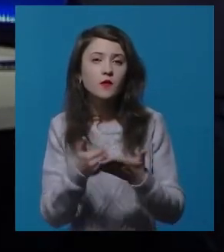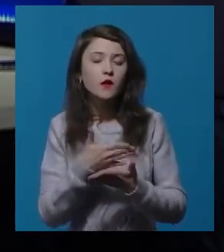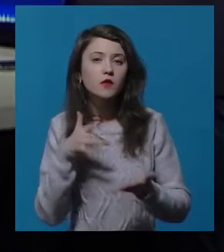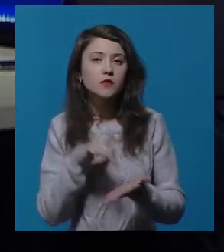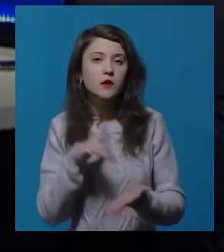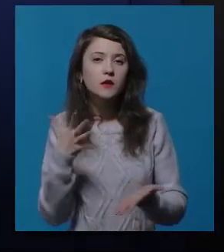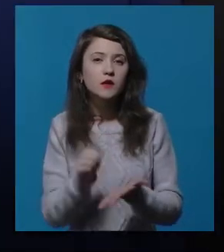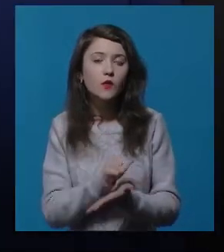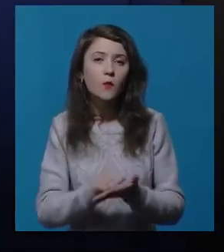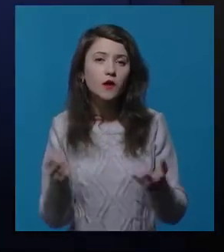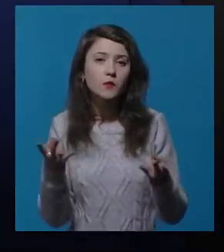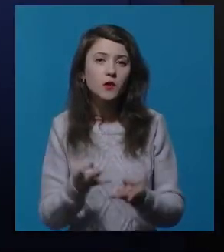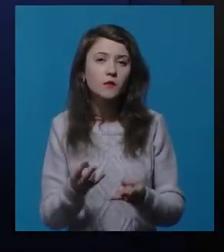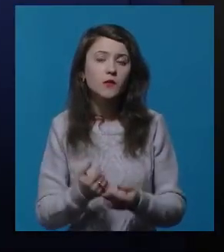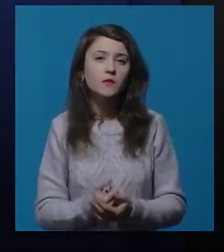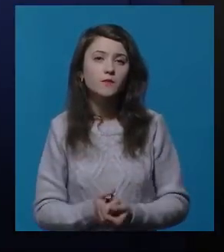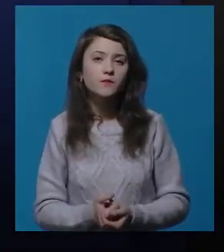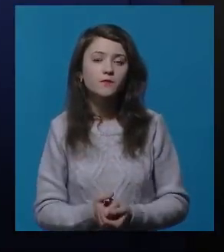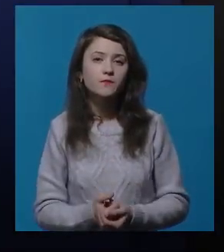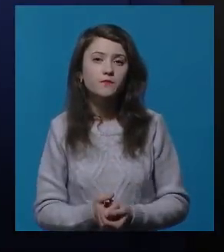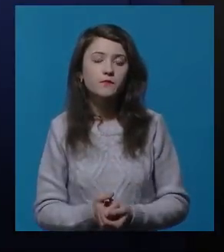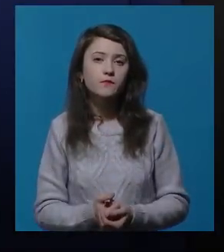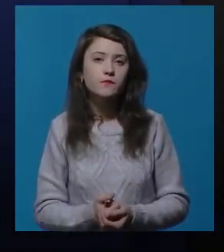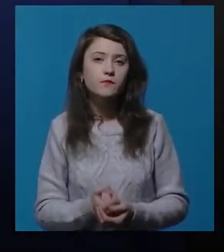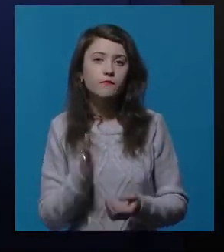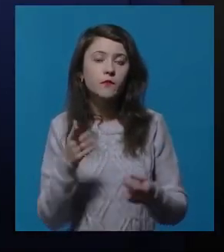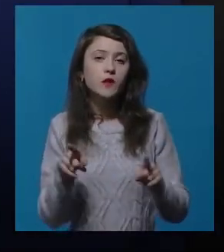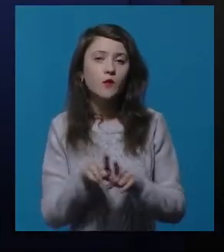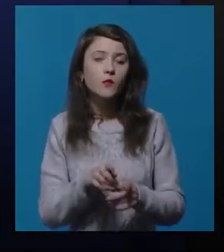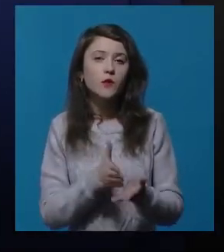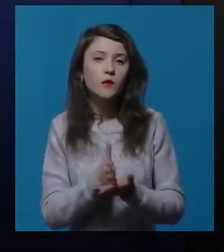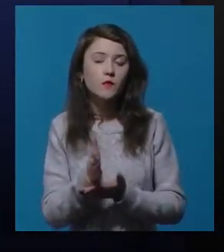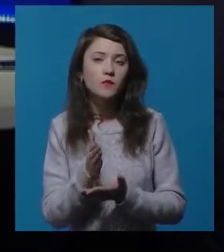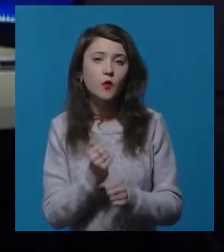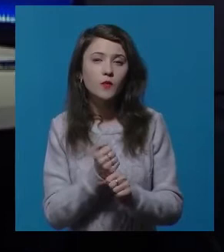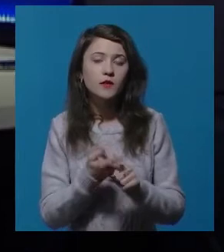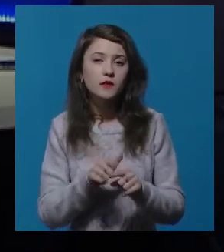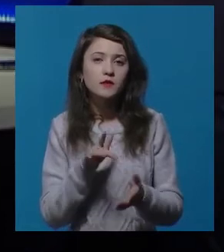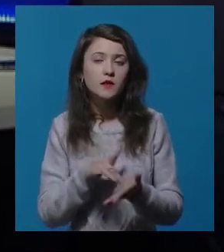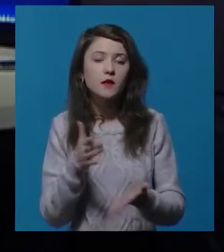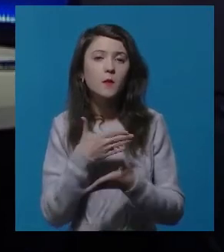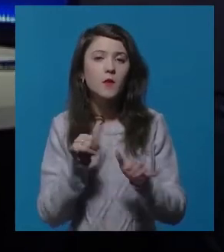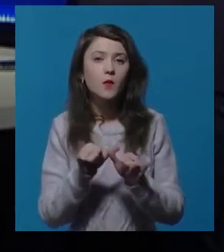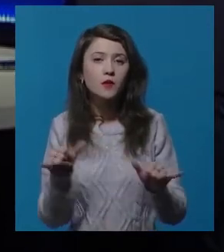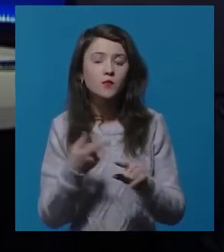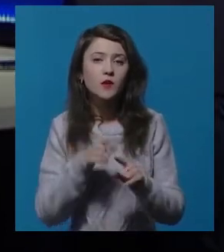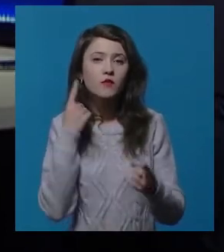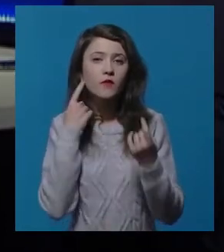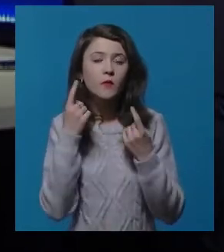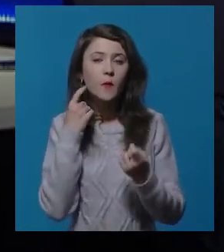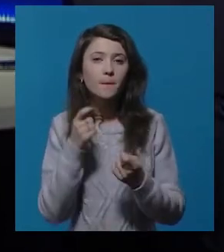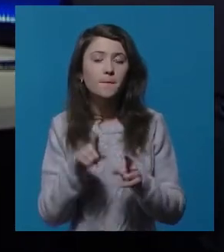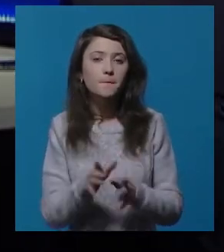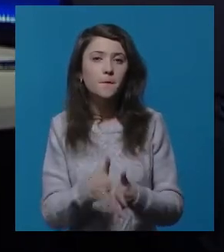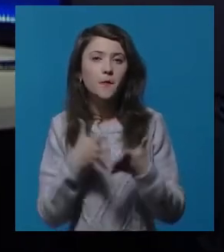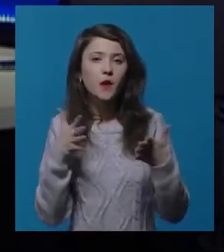документи потрібні. І от якраз в такому напрямку діють ці центри, ми поширюємо цю інформацію. Плюс масові заходи,